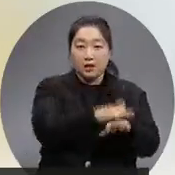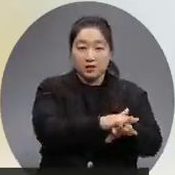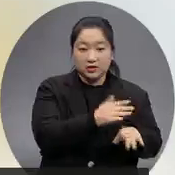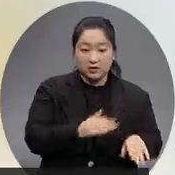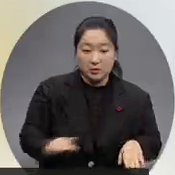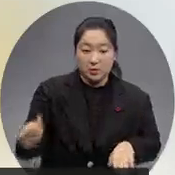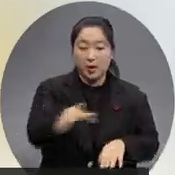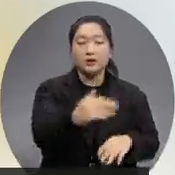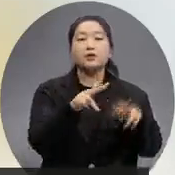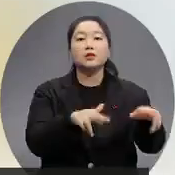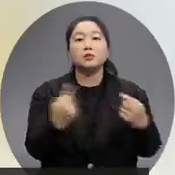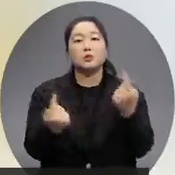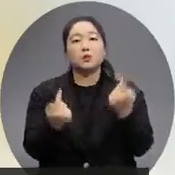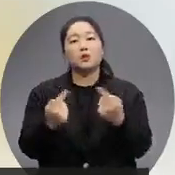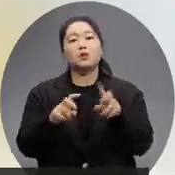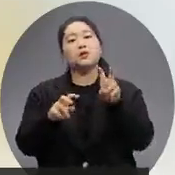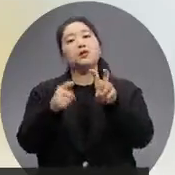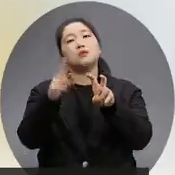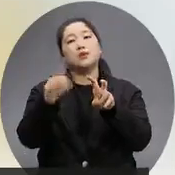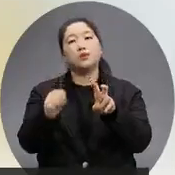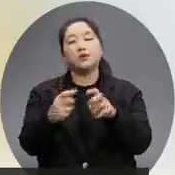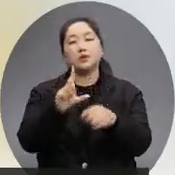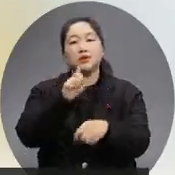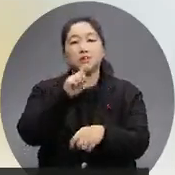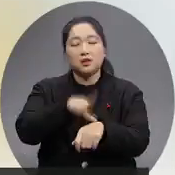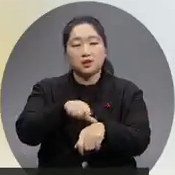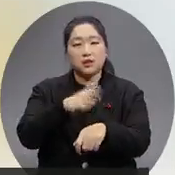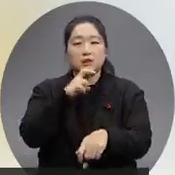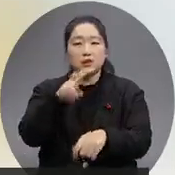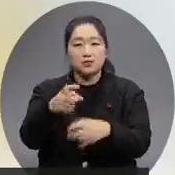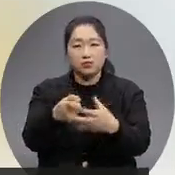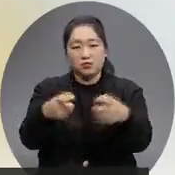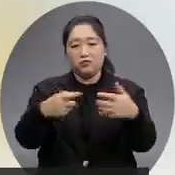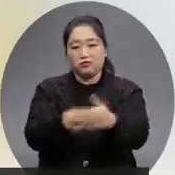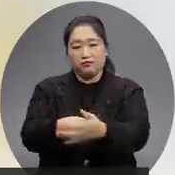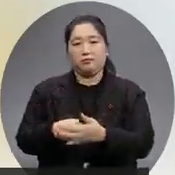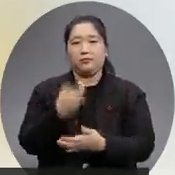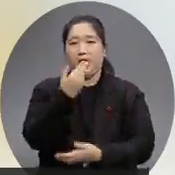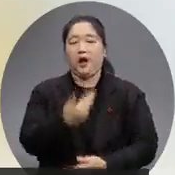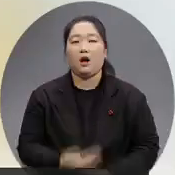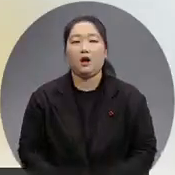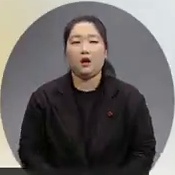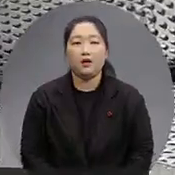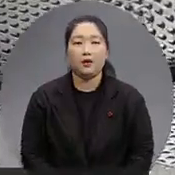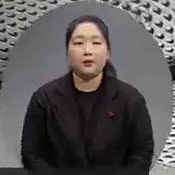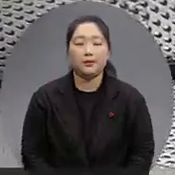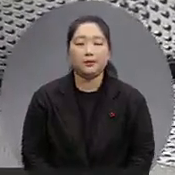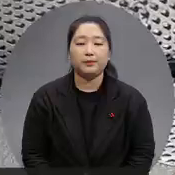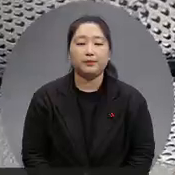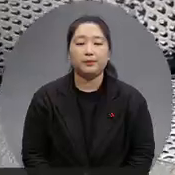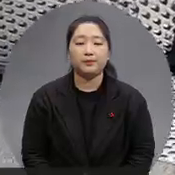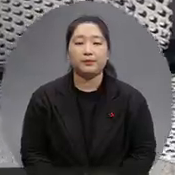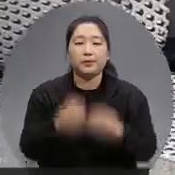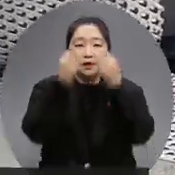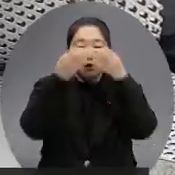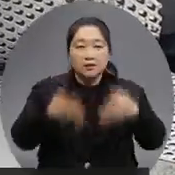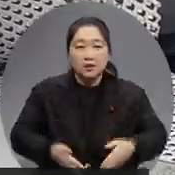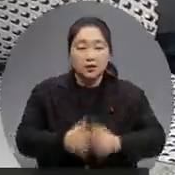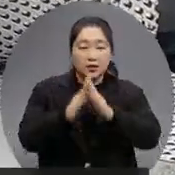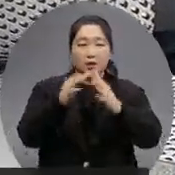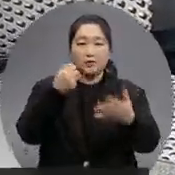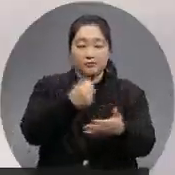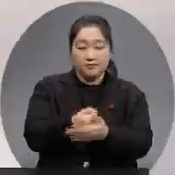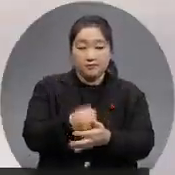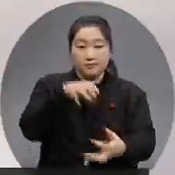돌아가는 지금보다 20여 킬로미터, 시간도 20분 이상 단축시킬 수 있습니다. 신설 계획이